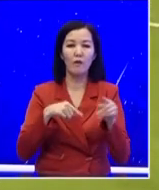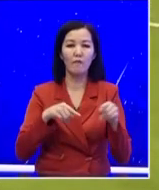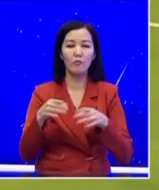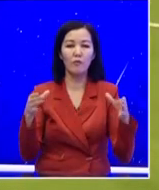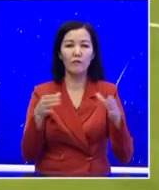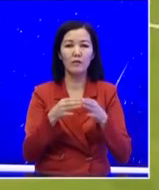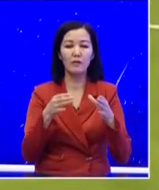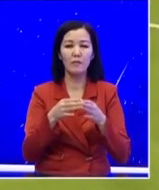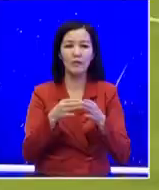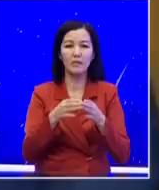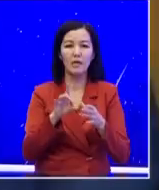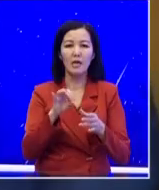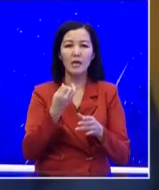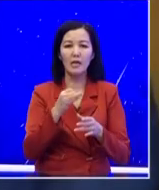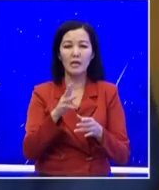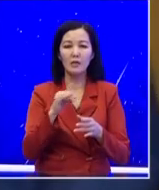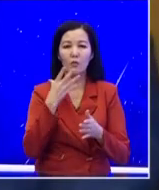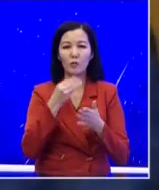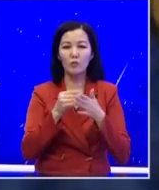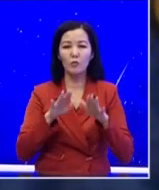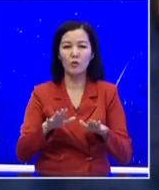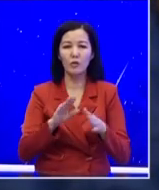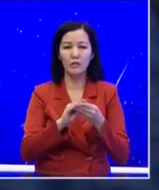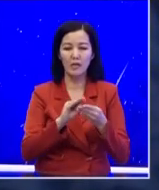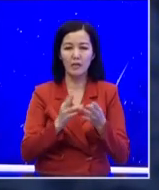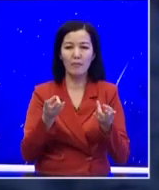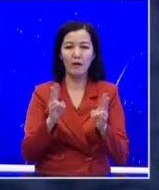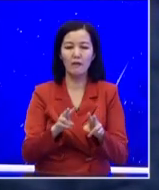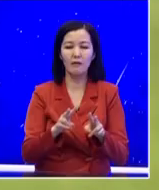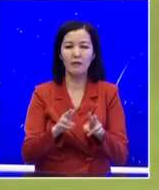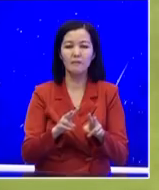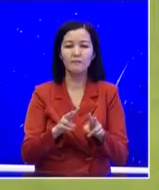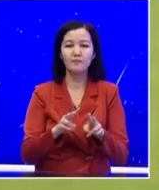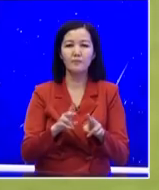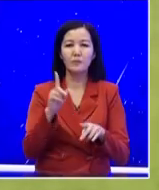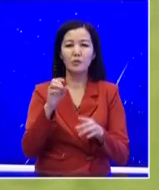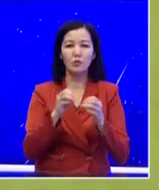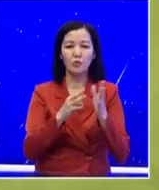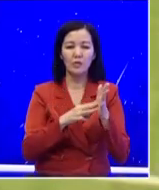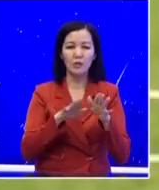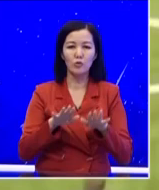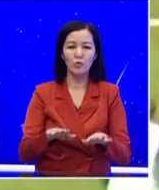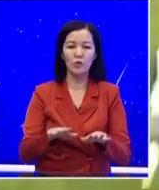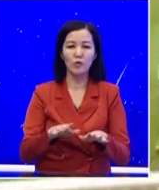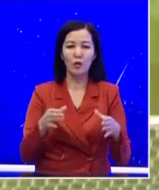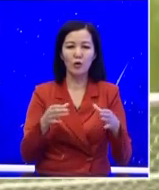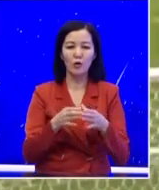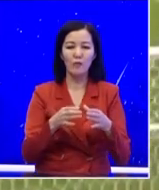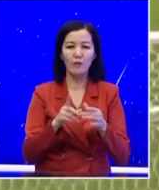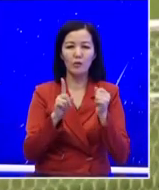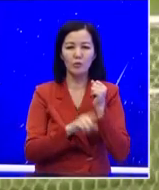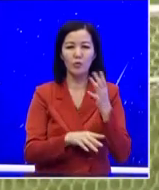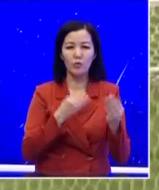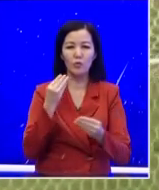федерациясы қауымдастығының рейтингінде өз орнын сақтап қалды. Михаил Билек командасы 118-ші орында тұр. Құрамамыз соңғы